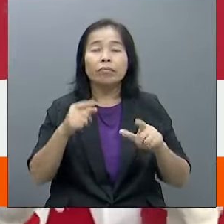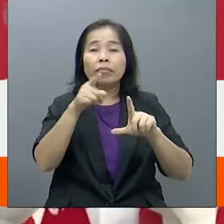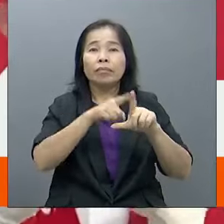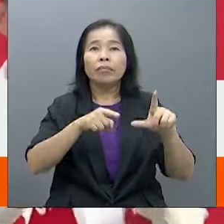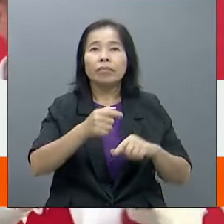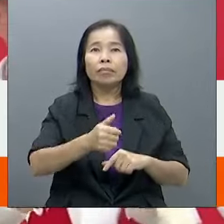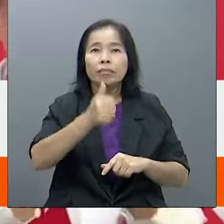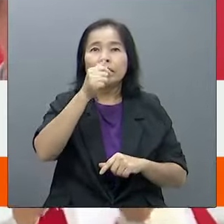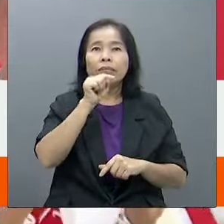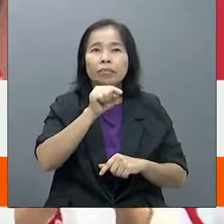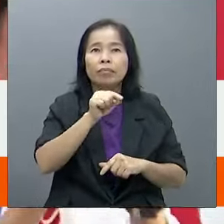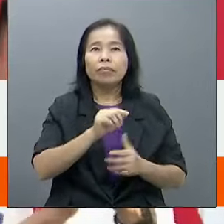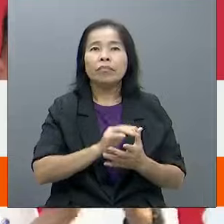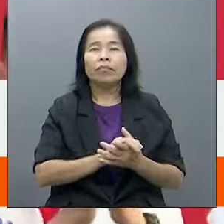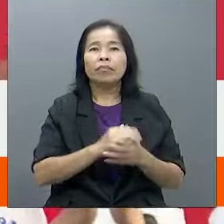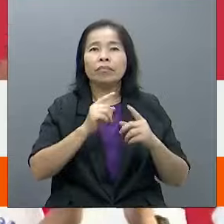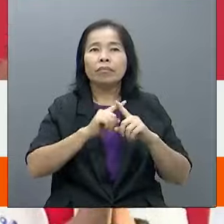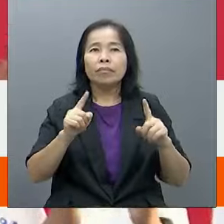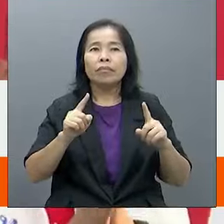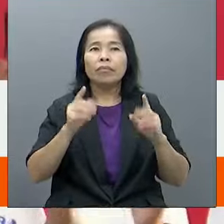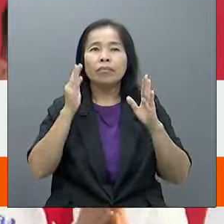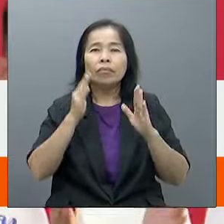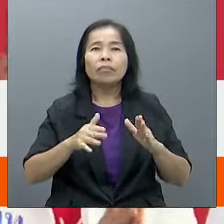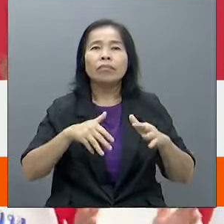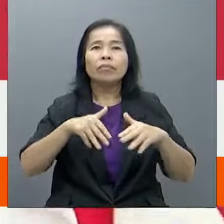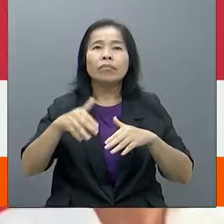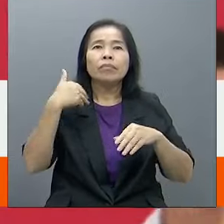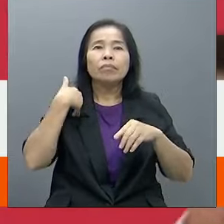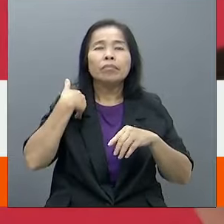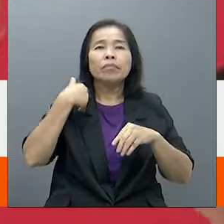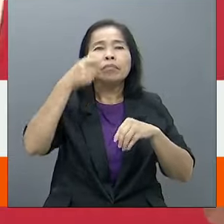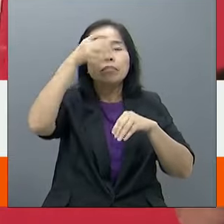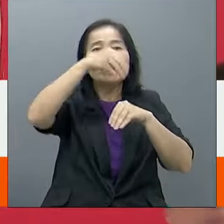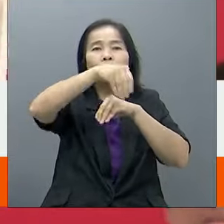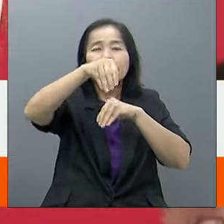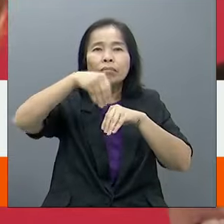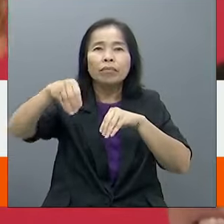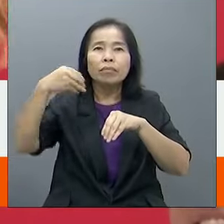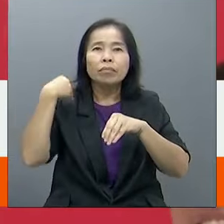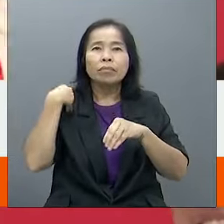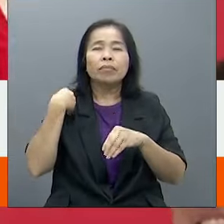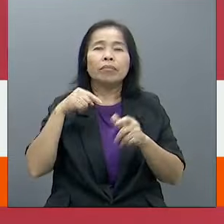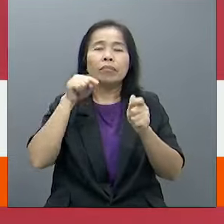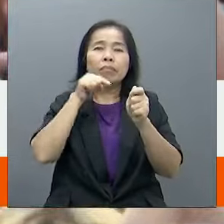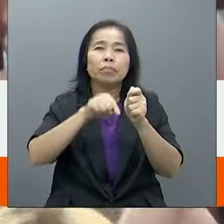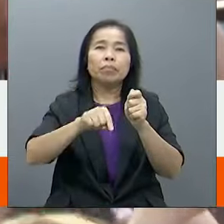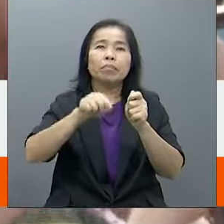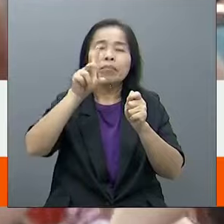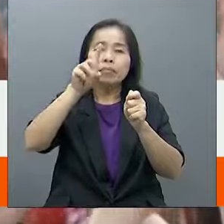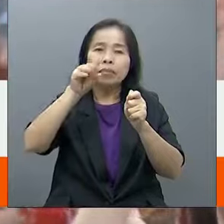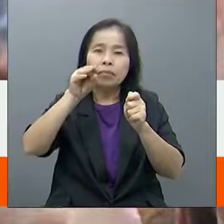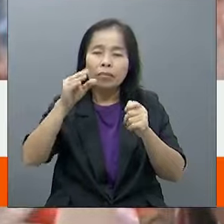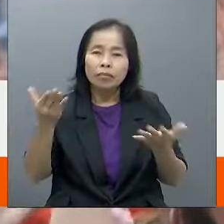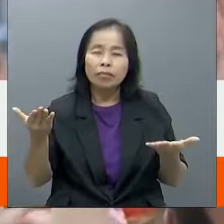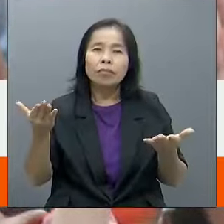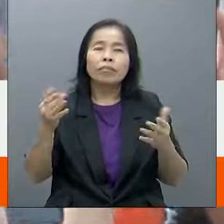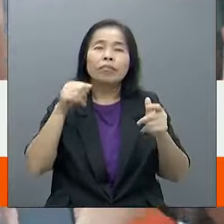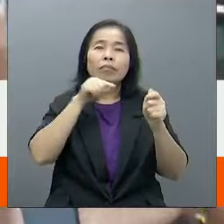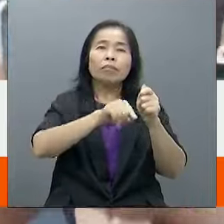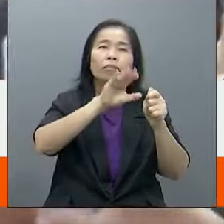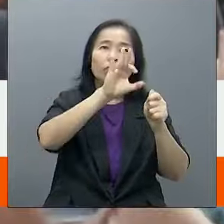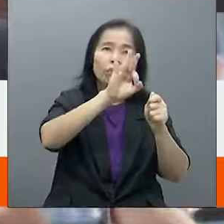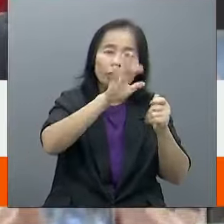บทหลายๆที่นะครับทั้งชานเมืองและชนบทไกลๆอย่างเช่นที่เชียงดาวอย่างเงี้ยที่ฝาอย่างเงี้ยทางตอนเหนือของจังหวัดอย่างเงี้ยก็ไปชน